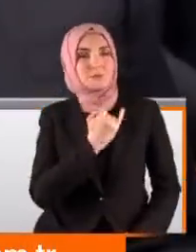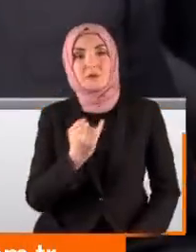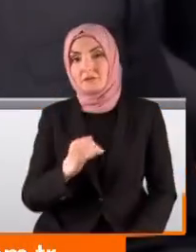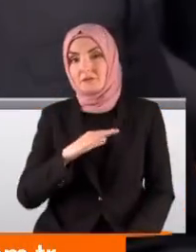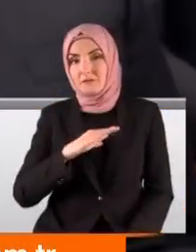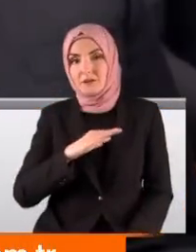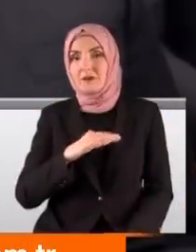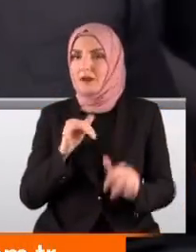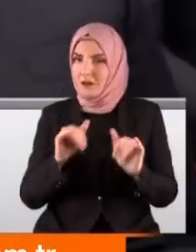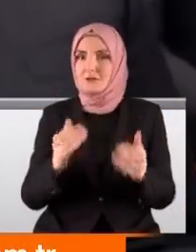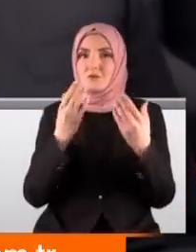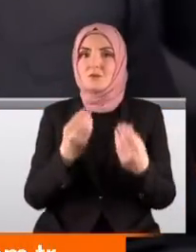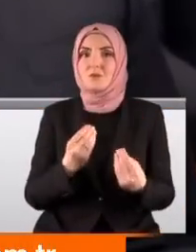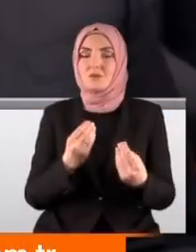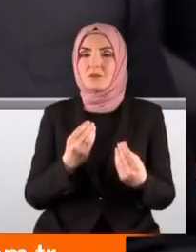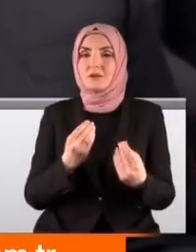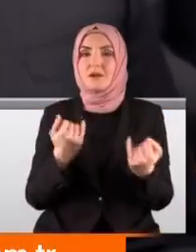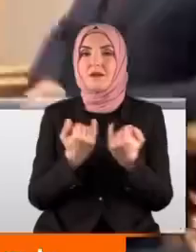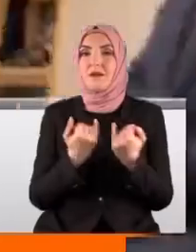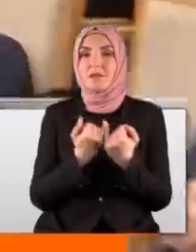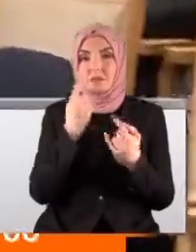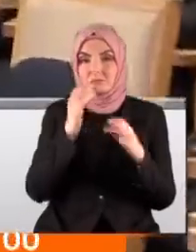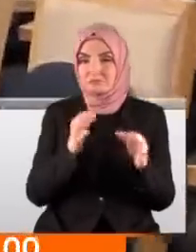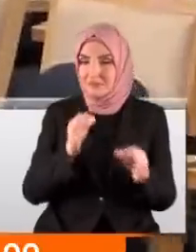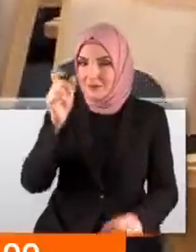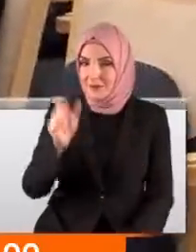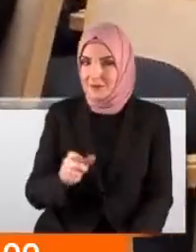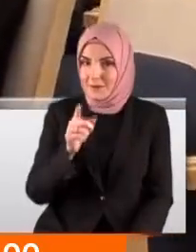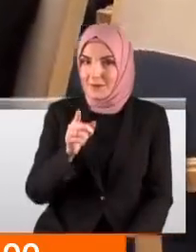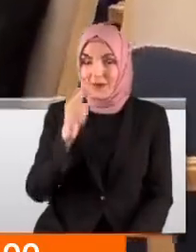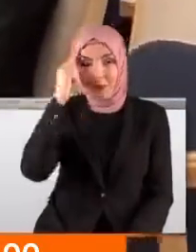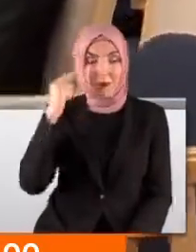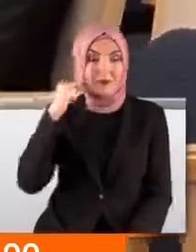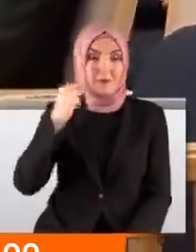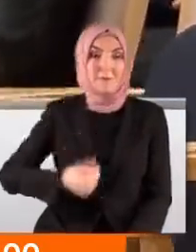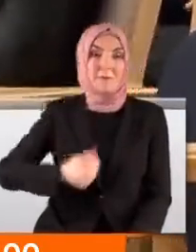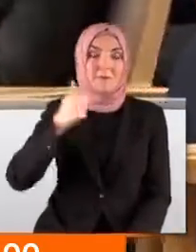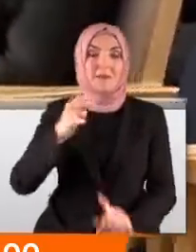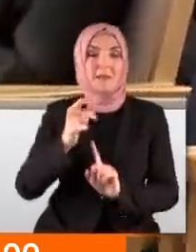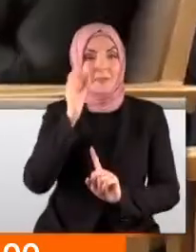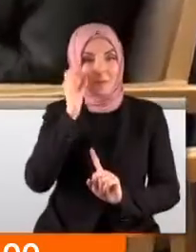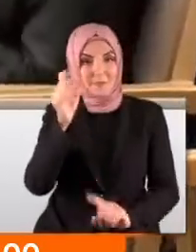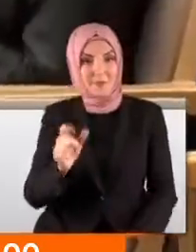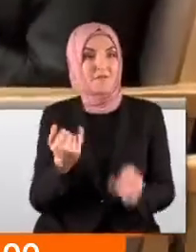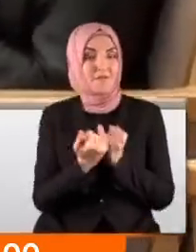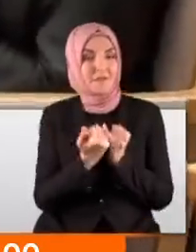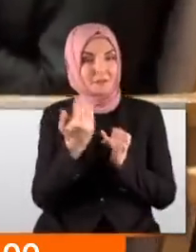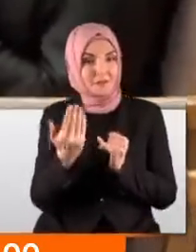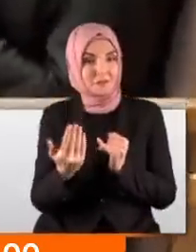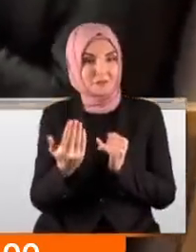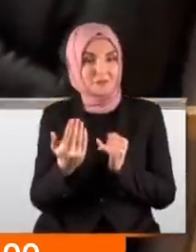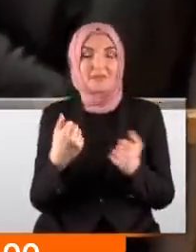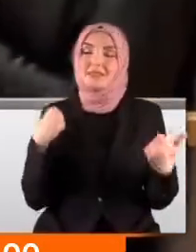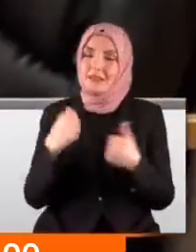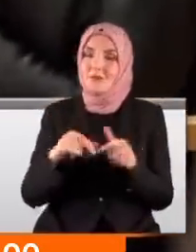değerli kardeşim Azerbaycan Devlet Başkanı İlham Aliyev kardeşime tekrar